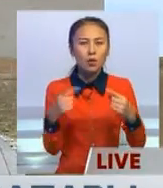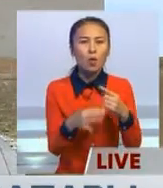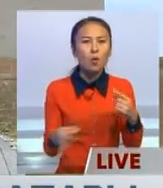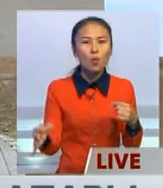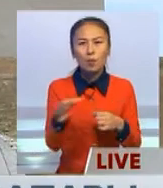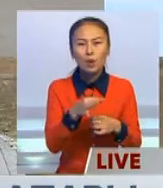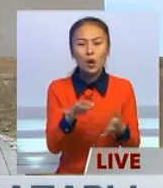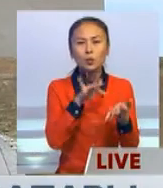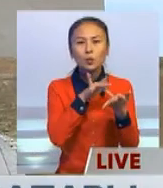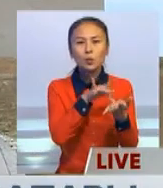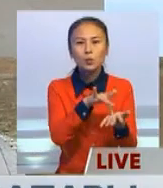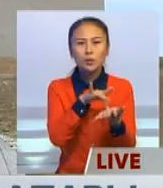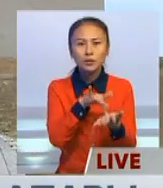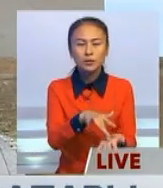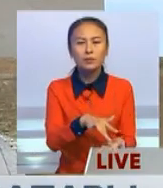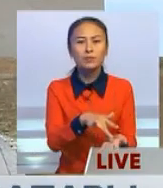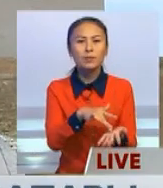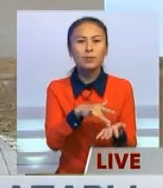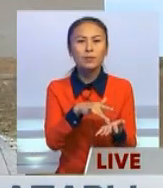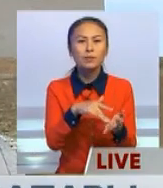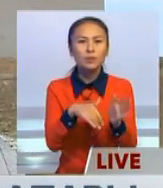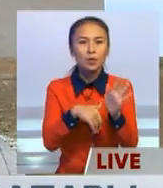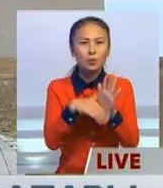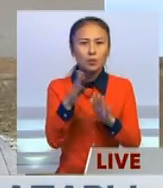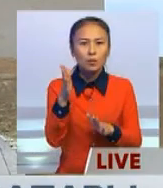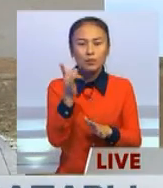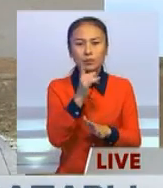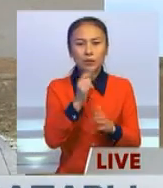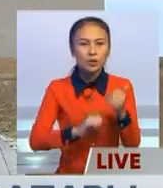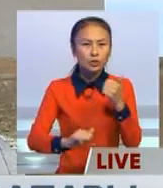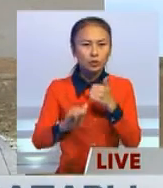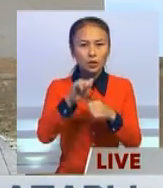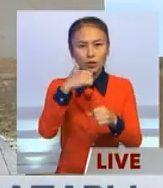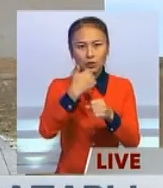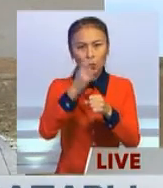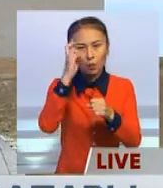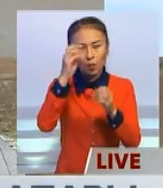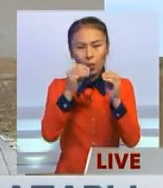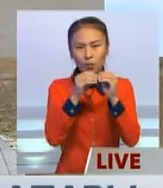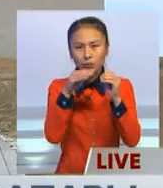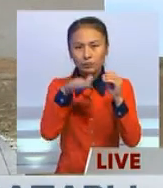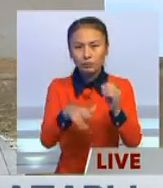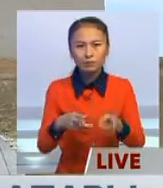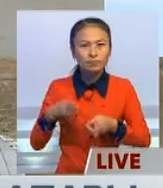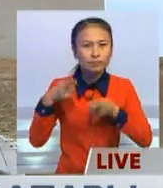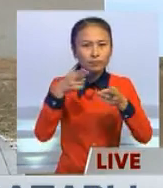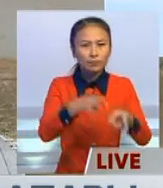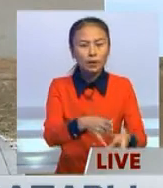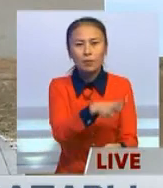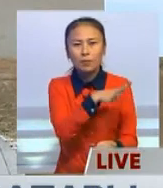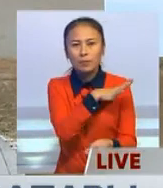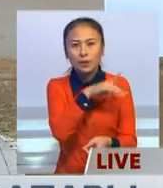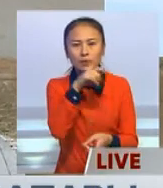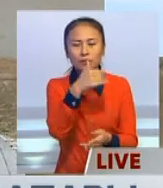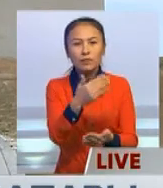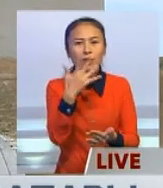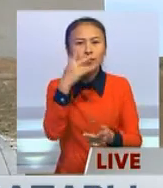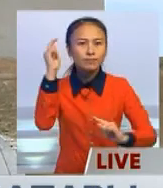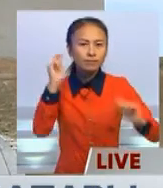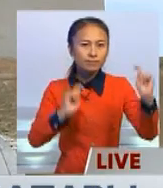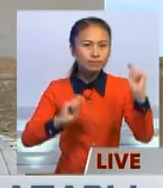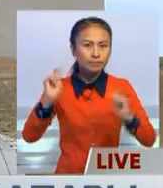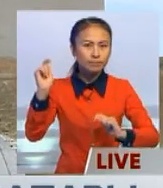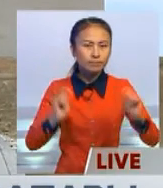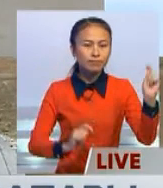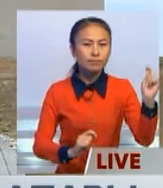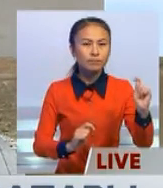облыстық туризмнің әлеуетін айтарлықтай күшейтті. Жыл басынан бері 10 мың турист келіп кеткен. Олардың дені шетелдік